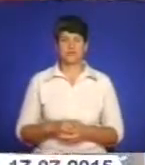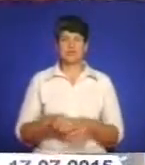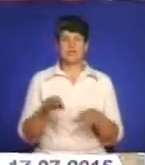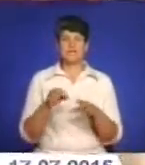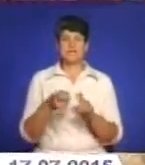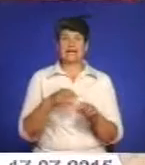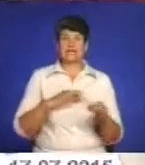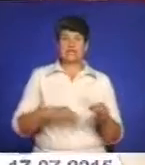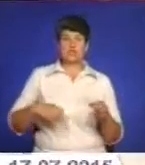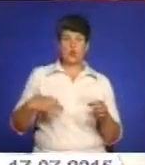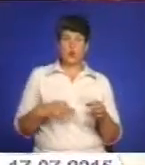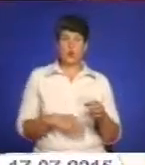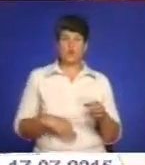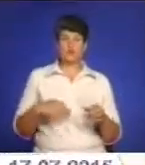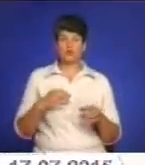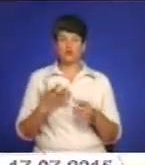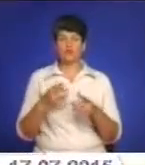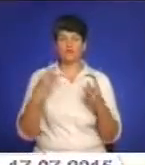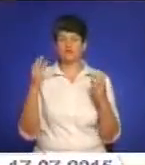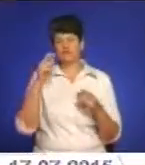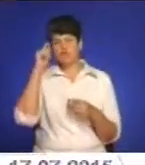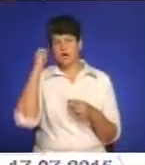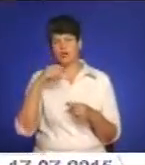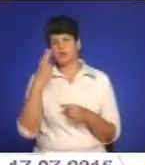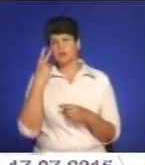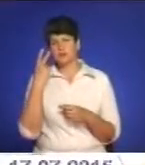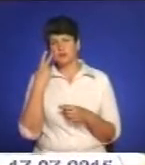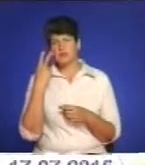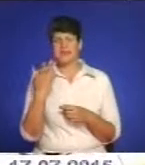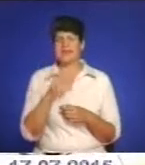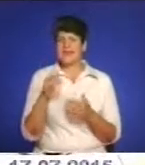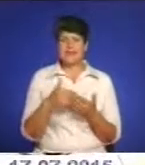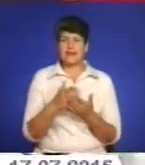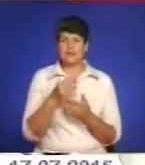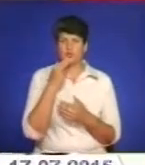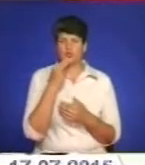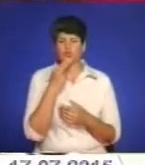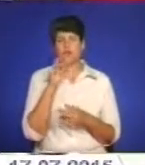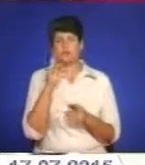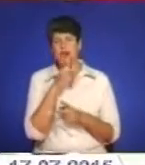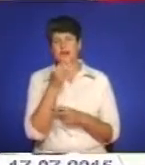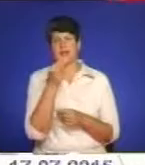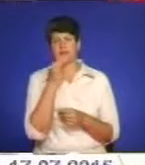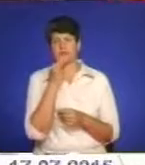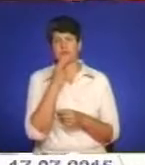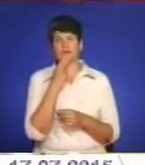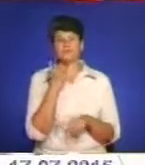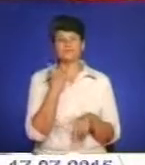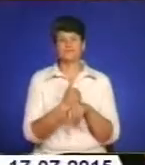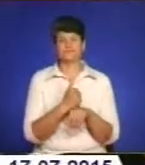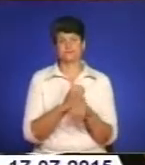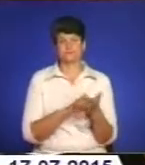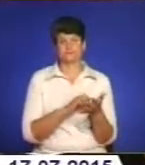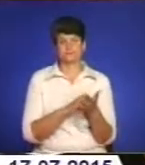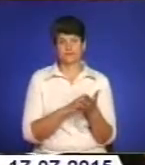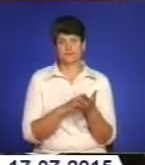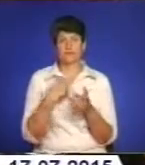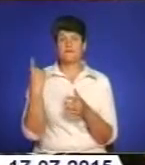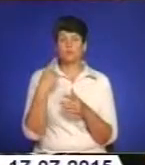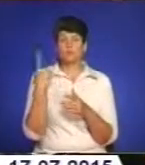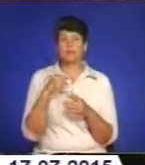Кишково-шлункові розлади, особливо у спеку, вже традиційні, кажуть лікарі. Неякісні продукти та неправильне харчування – їх основна причина. У